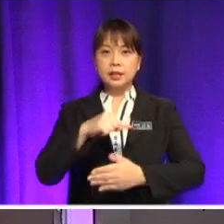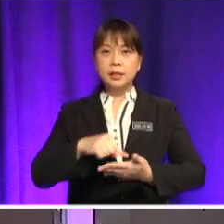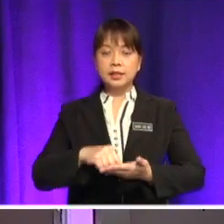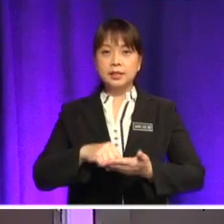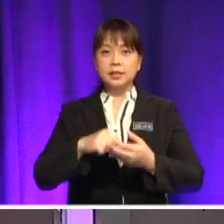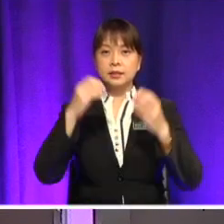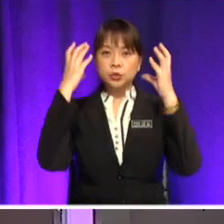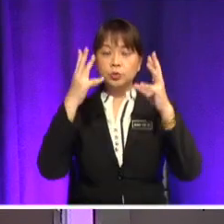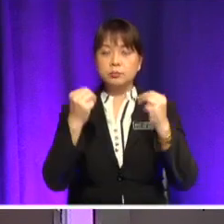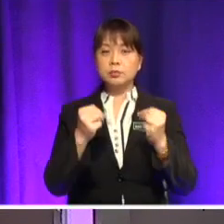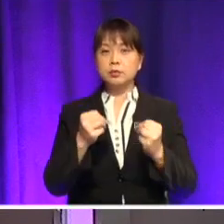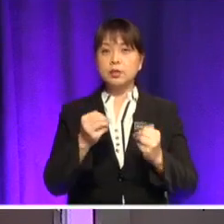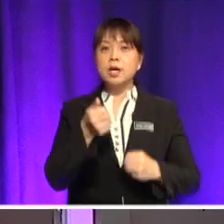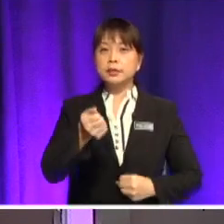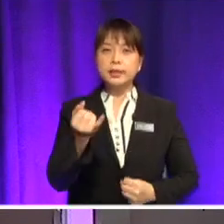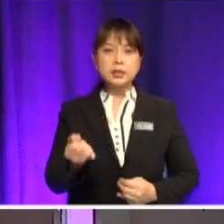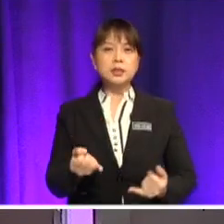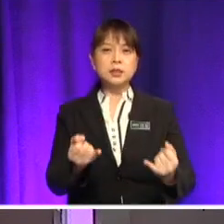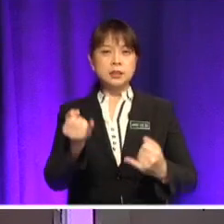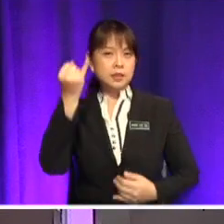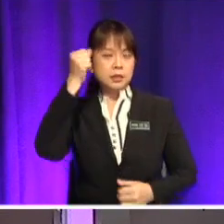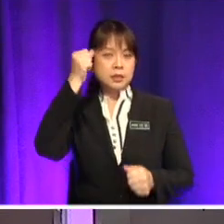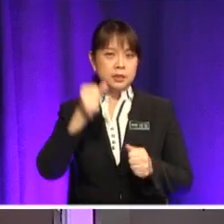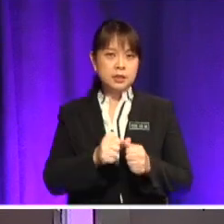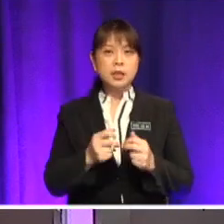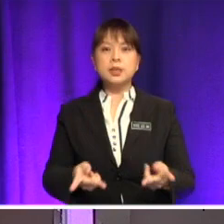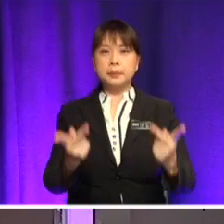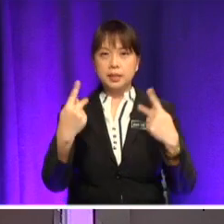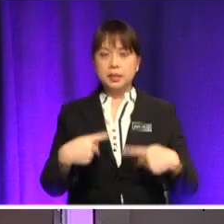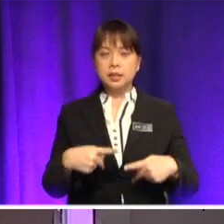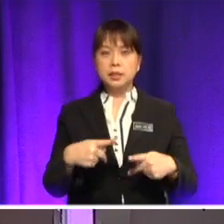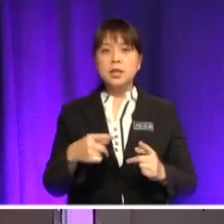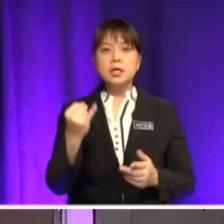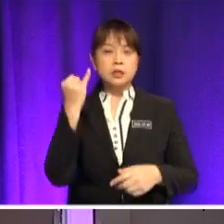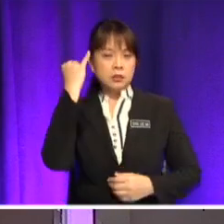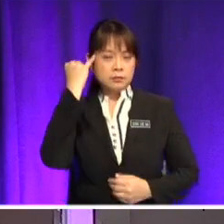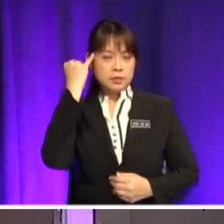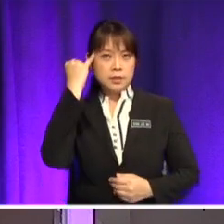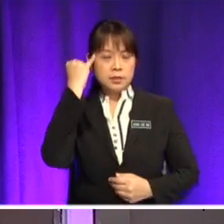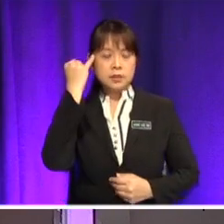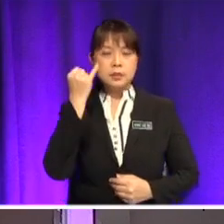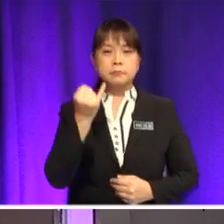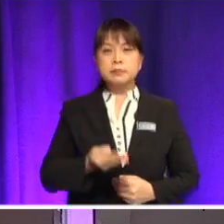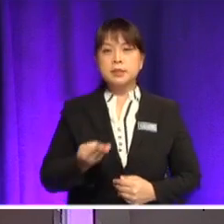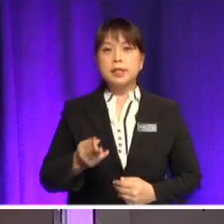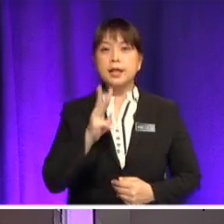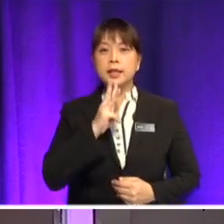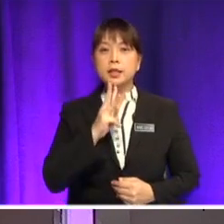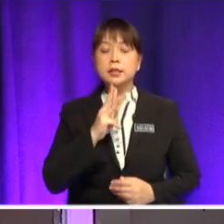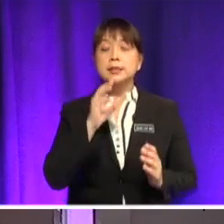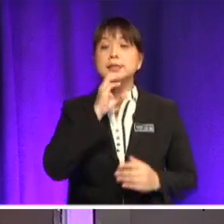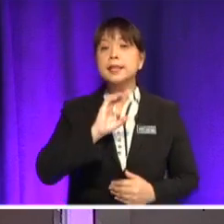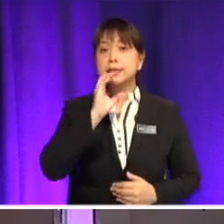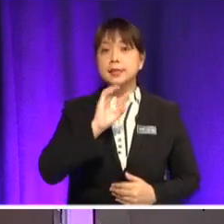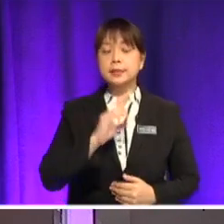kembali yaitu konsep tekanan dalam bendalir dalam satu sistem yang tertutup tapi sebelum